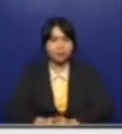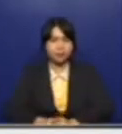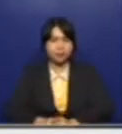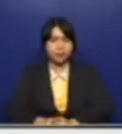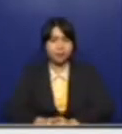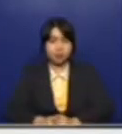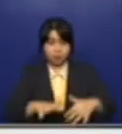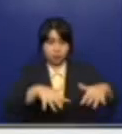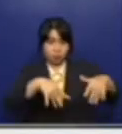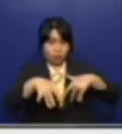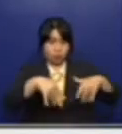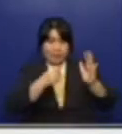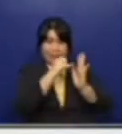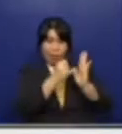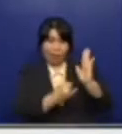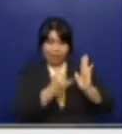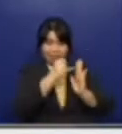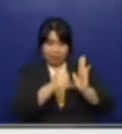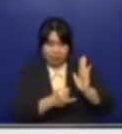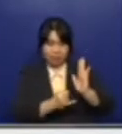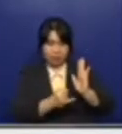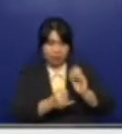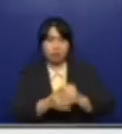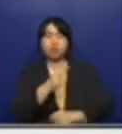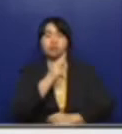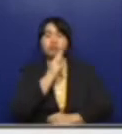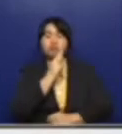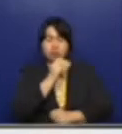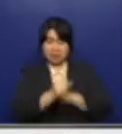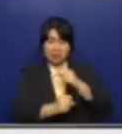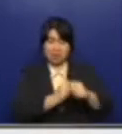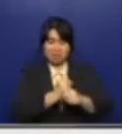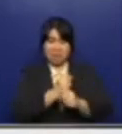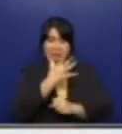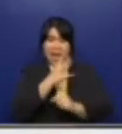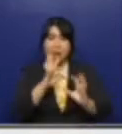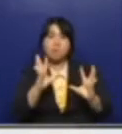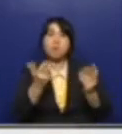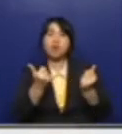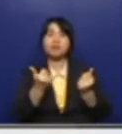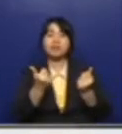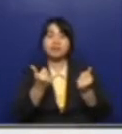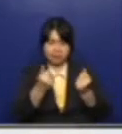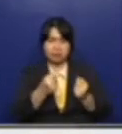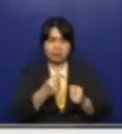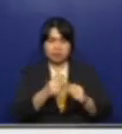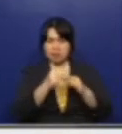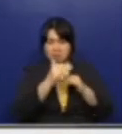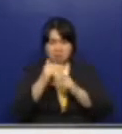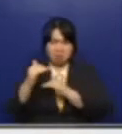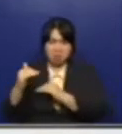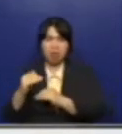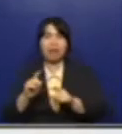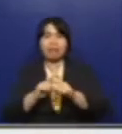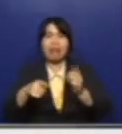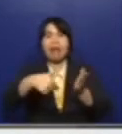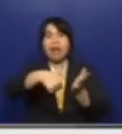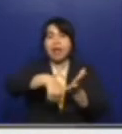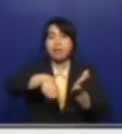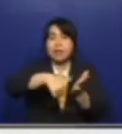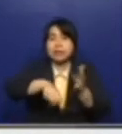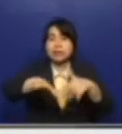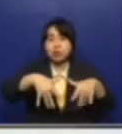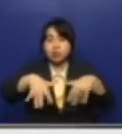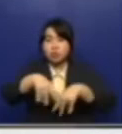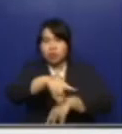ท้องถิ่นเนี่ยหมดวาระไปประมาณ5ปีแล้วแต่ท่านใช้เงินภาษีอากร